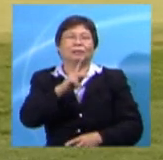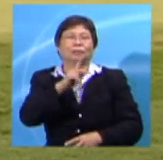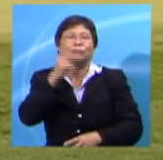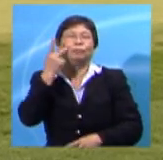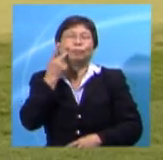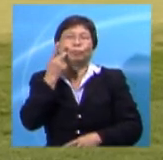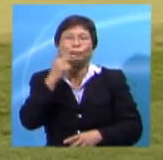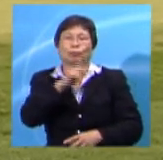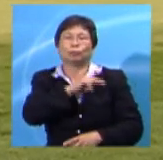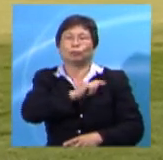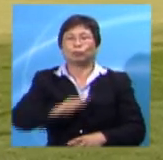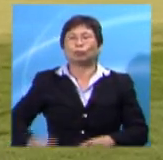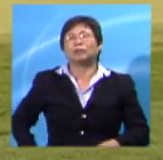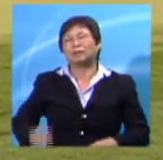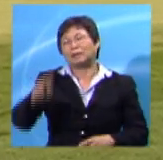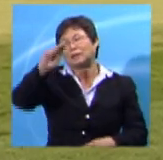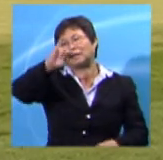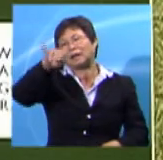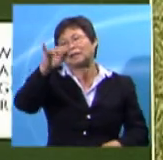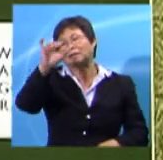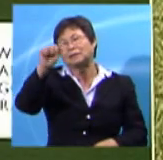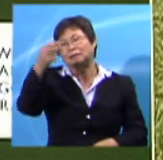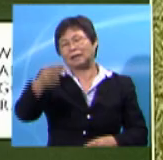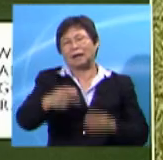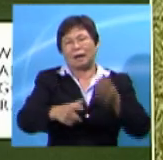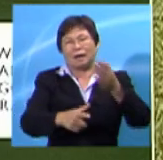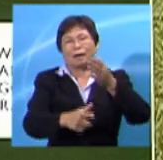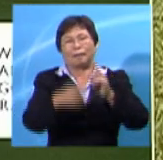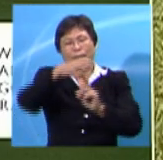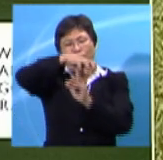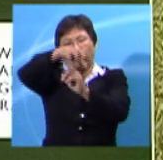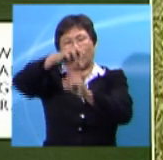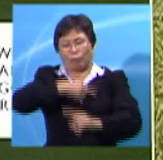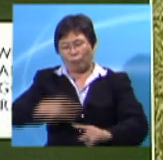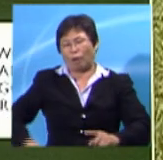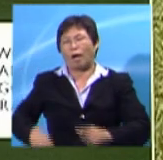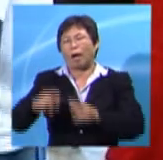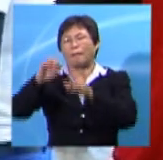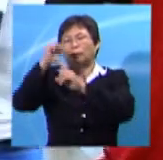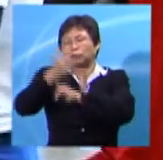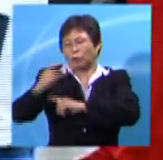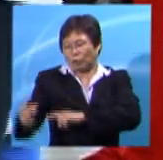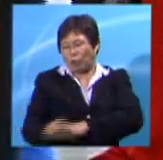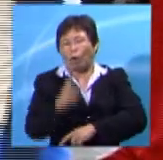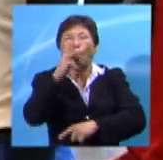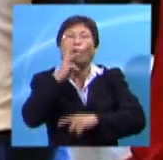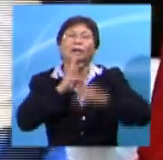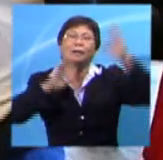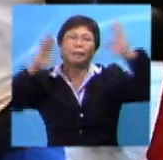Negeri Sembilan tuanku najihah selaku penaung diraja persatuan Golf wanita Malaysia